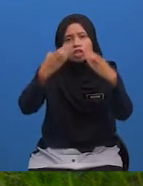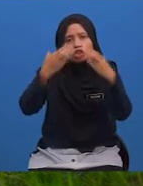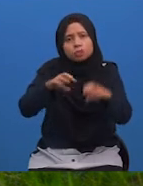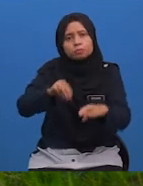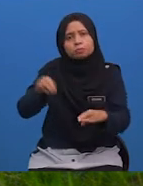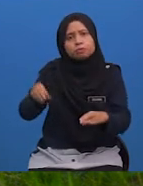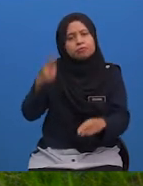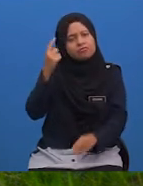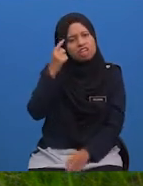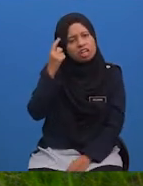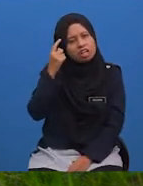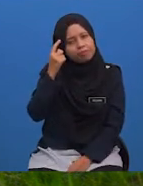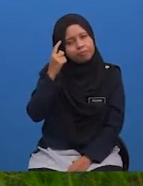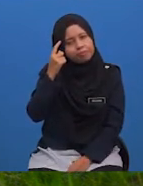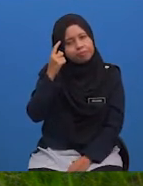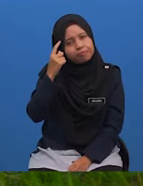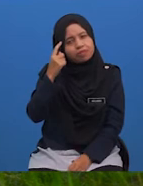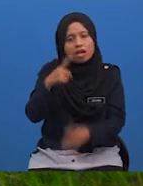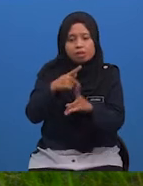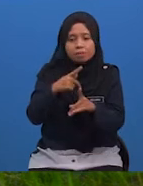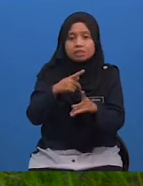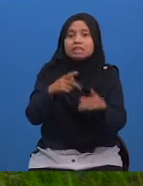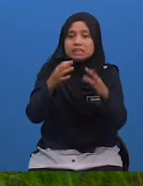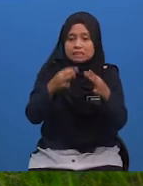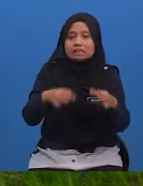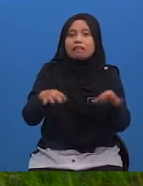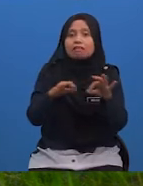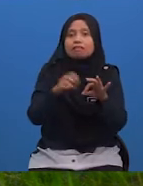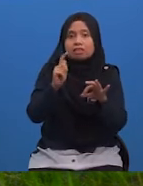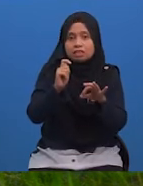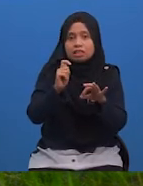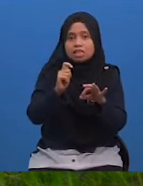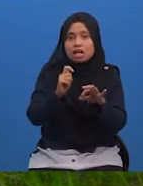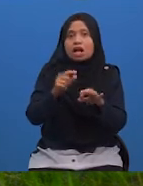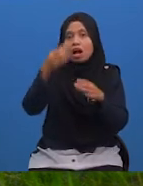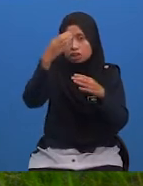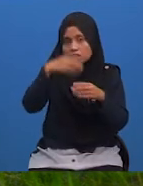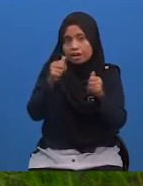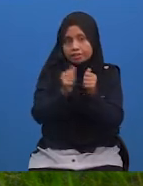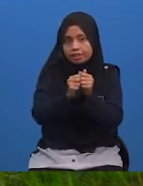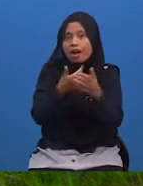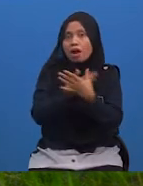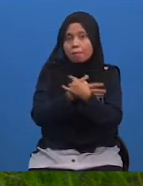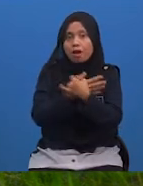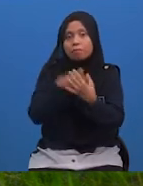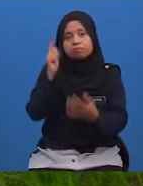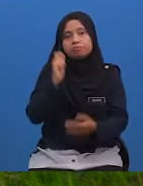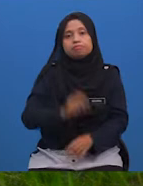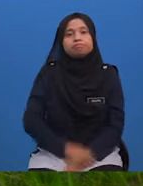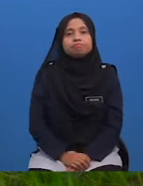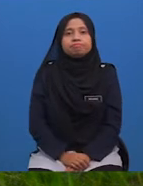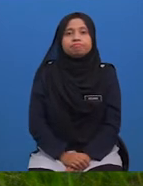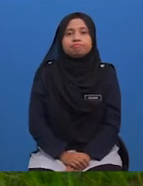Cuba murid-murid fikirkan daripada perbualan antara Sang Gajah dan Sang Ranggi tadi.